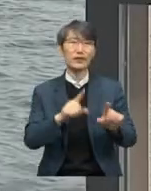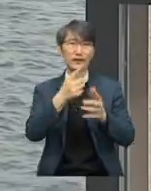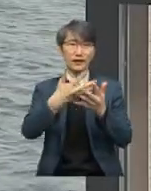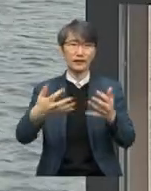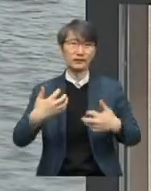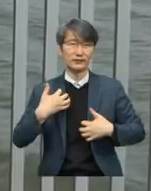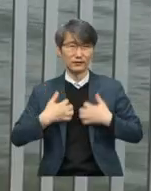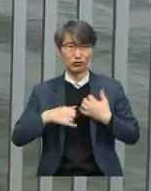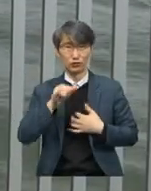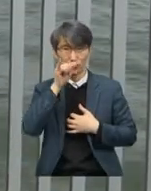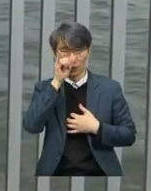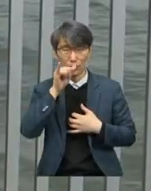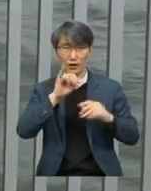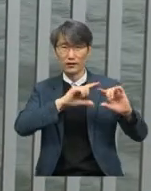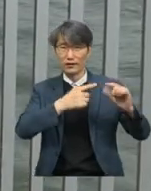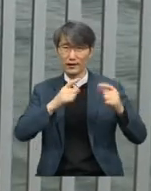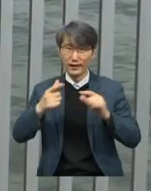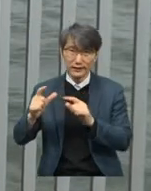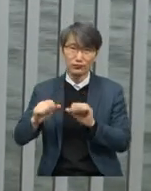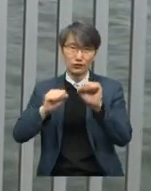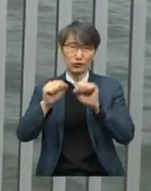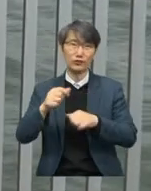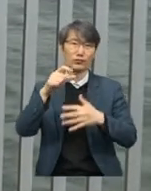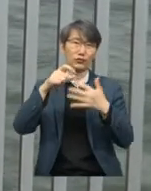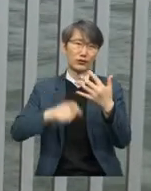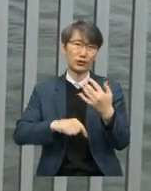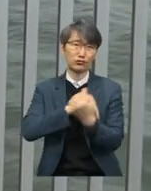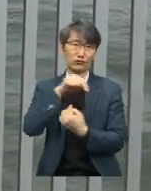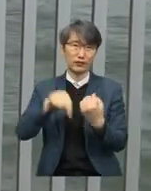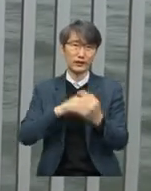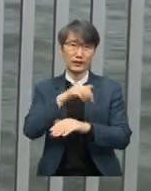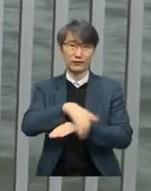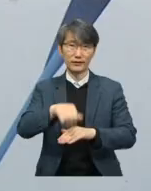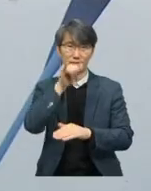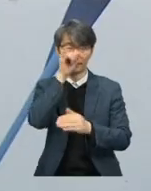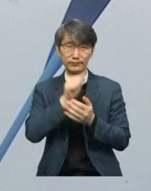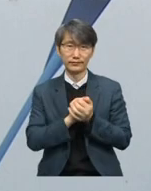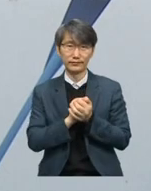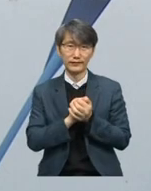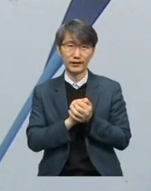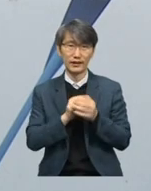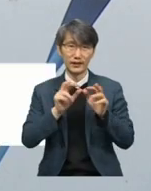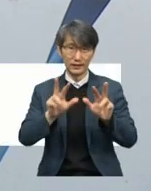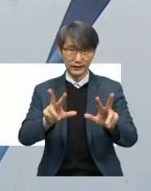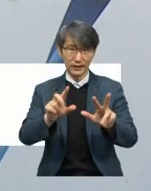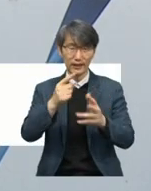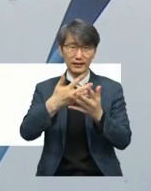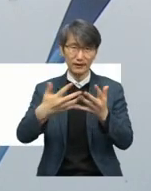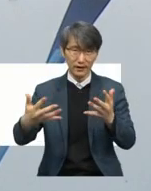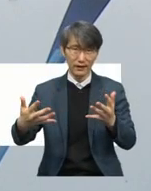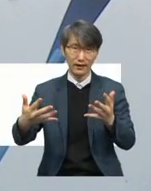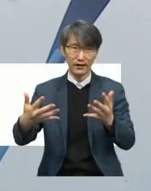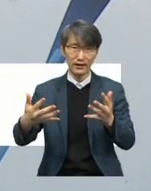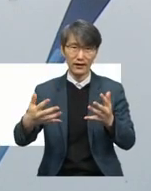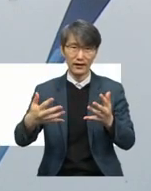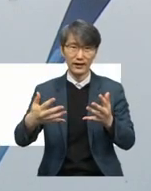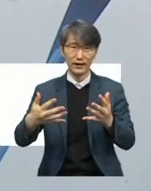한강을 즐기도록 다양한 수상 레포츠 프로그램을 운영할 계획입니다. 이제 드디어 한강